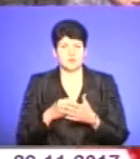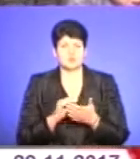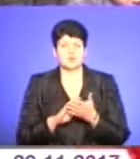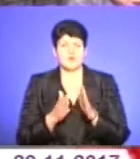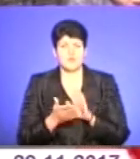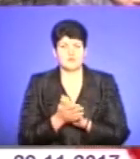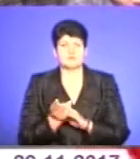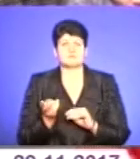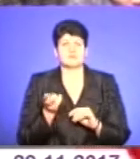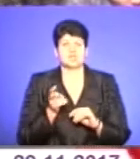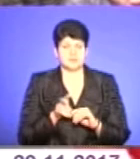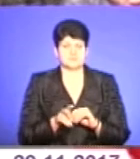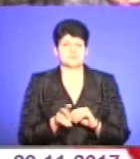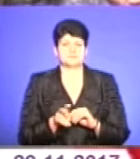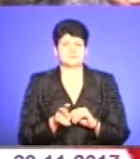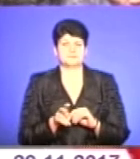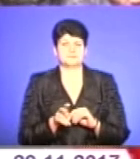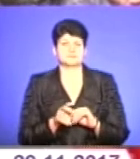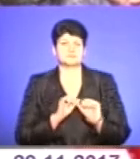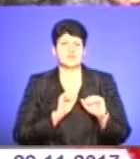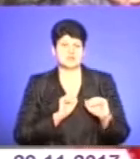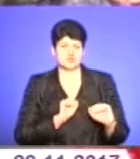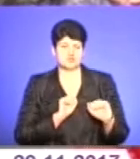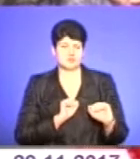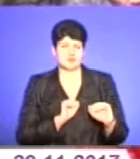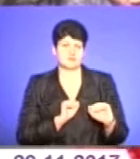домовилися, прийшли з ним захищати